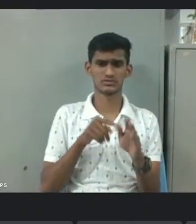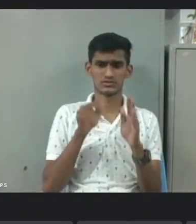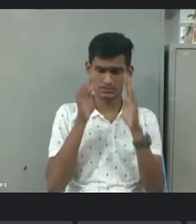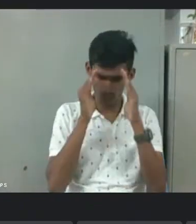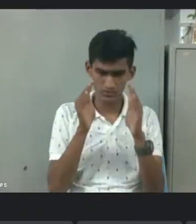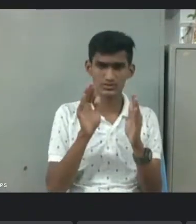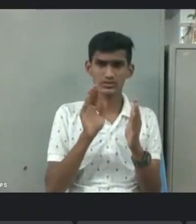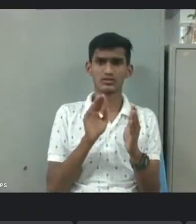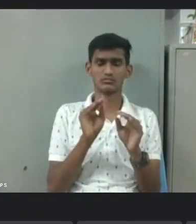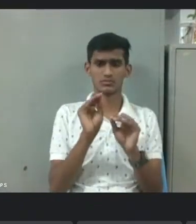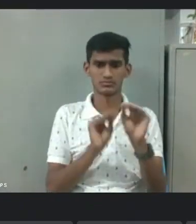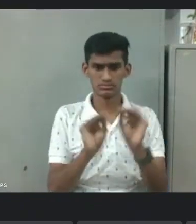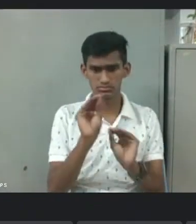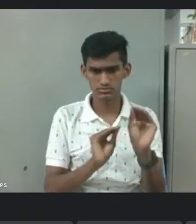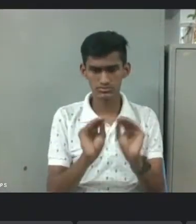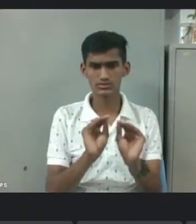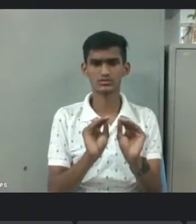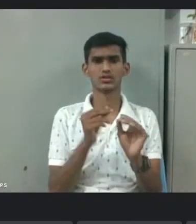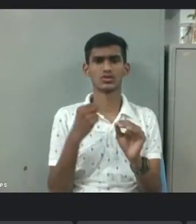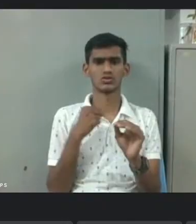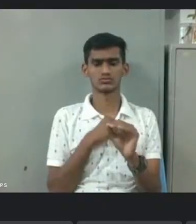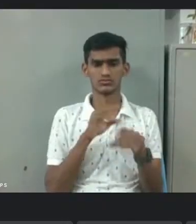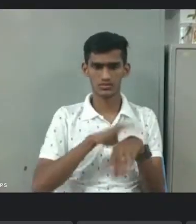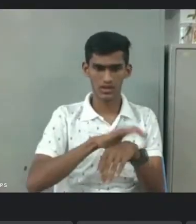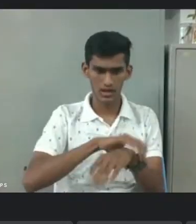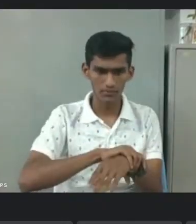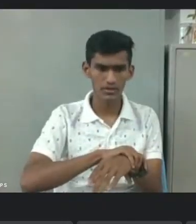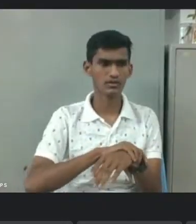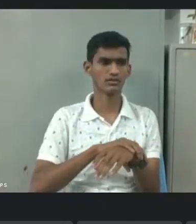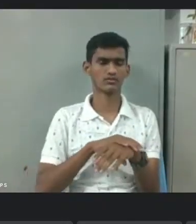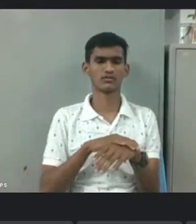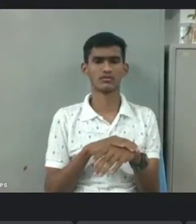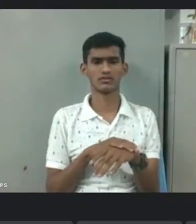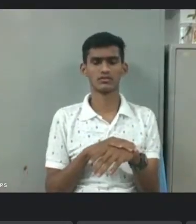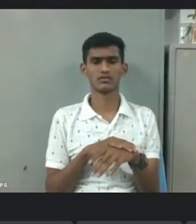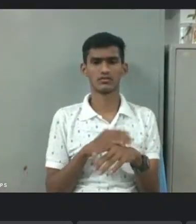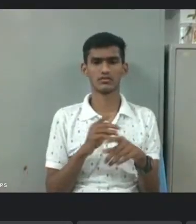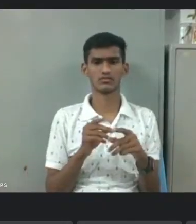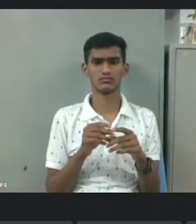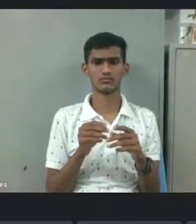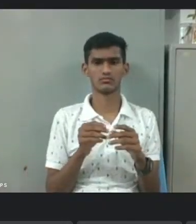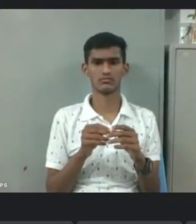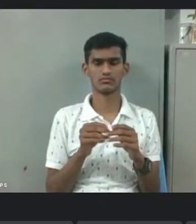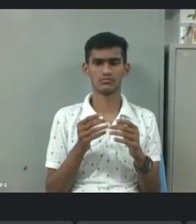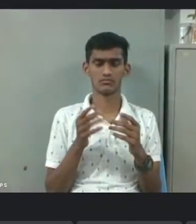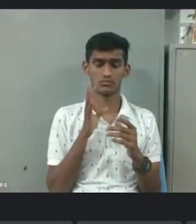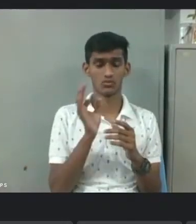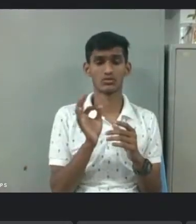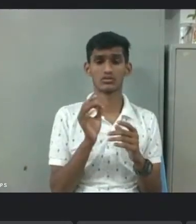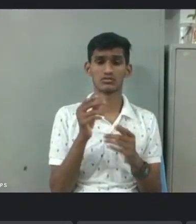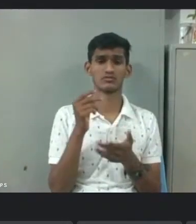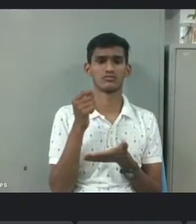ചികിത്സ ആവശ്യമായി വരും, ഇല്ലെങ്കിൽ മറ്റ് തെറാപ്പികൾ ആവശ്യമായി വരും. ഇങ്ങനെയുള്ള ഈ സമയത്ത് തീർച്ചയായിട്ടും